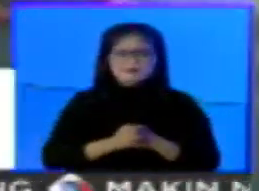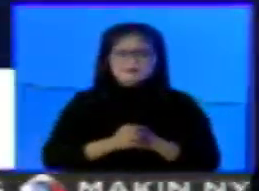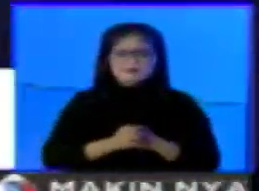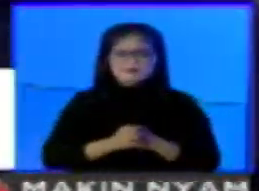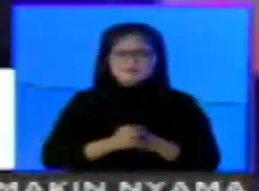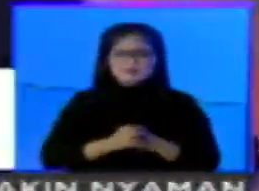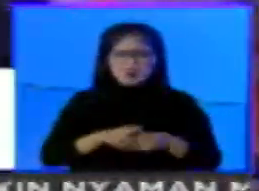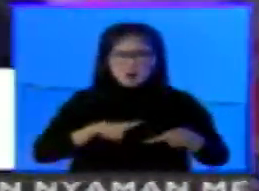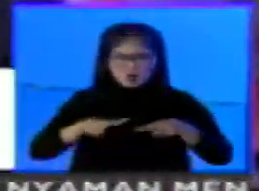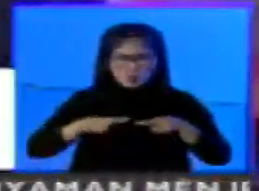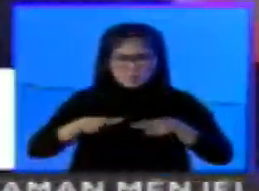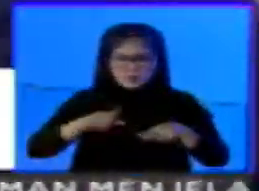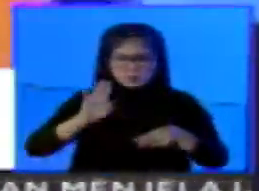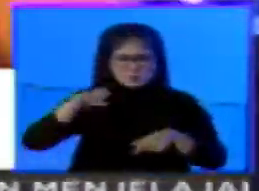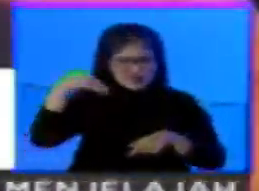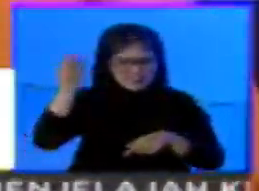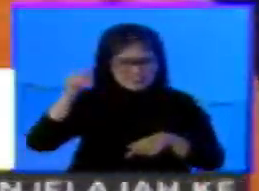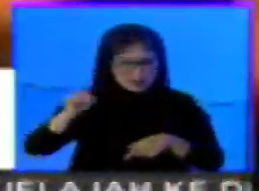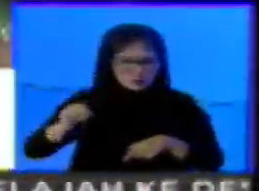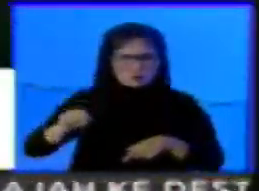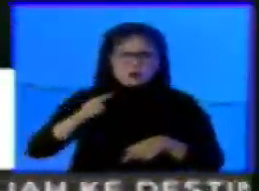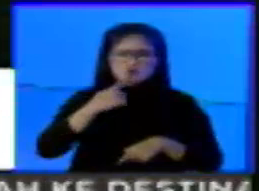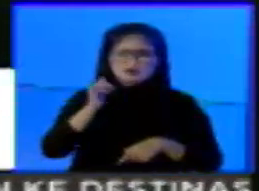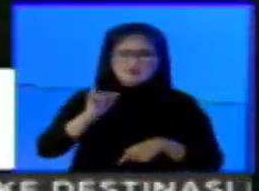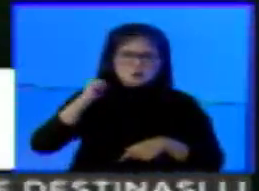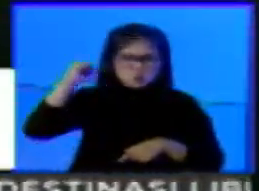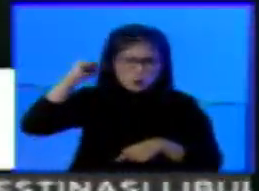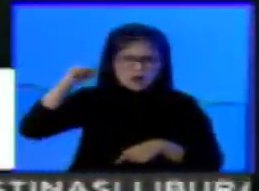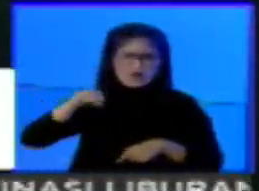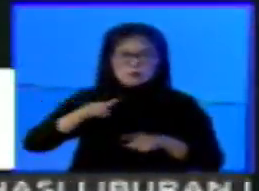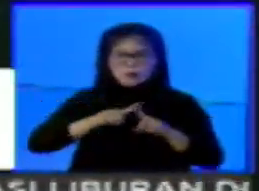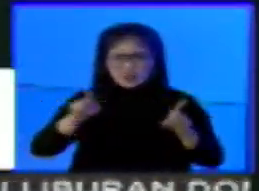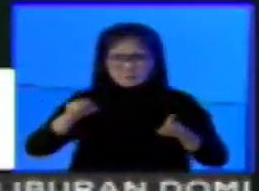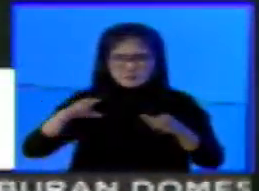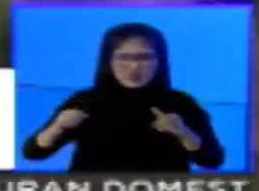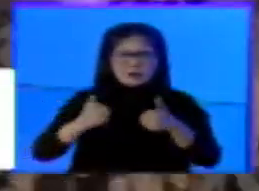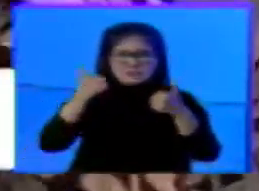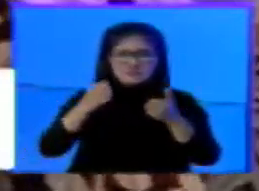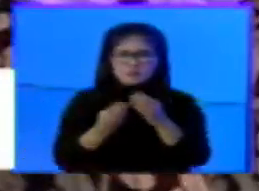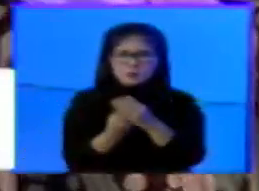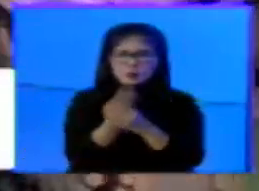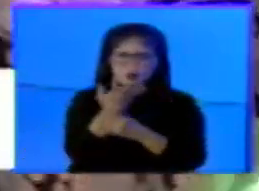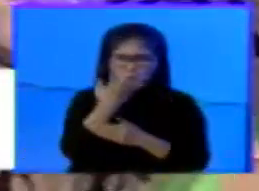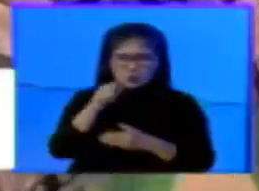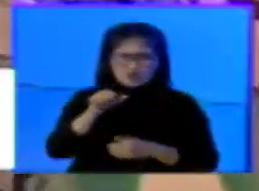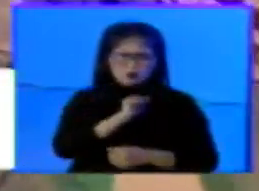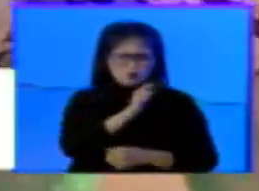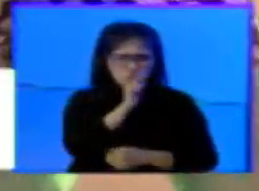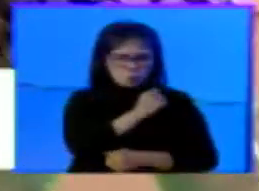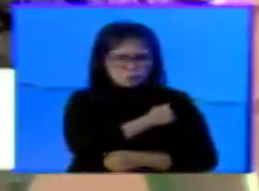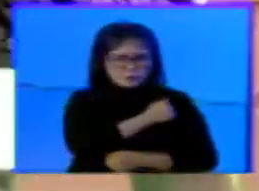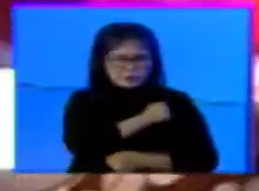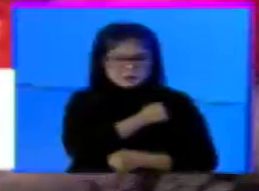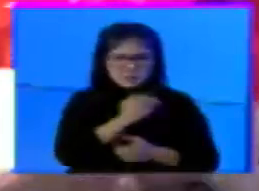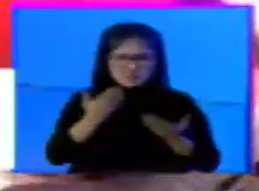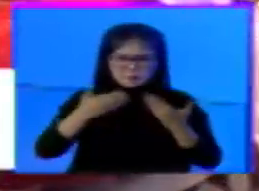Lomba yang digelar rutin tiap tahun ini tak sekedar mencari juara, namun juga bertujuan untuk menumbuhkan nilai-nilai kebangsaan yakni Pancasila,